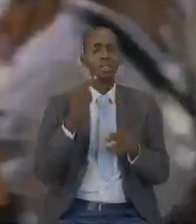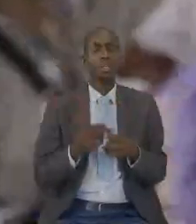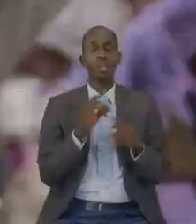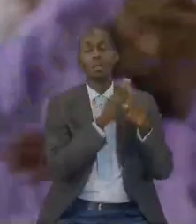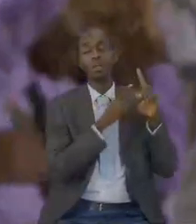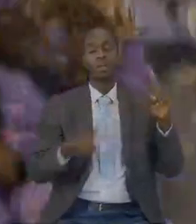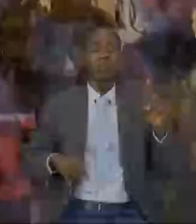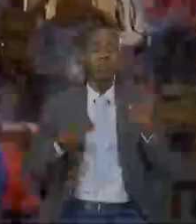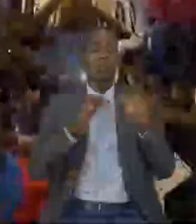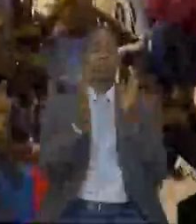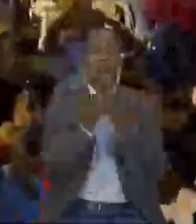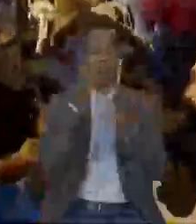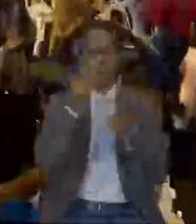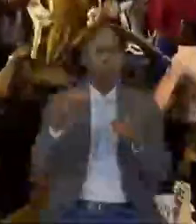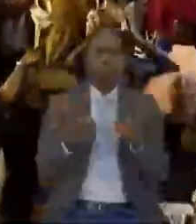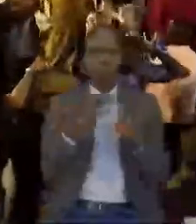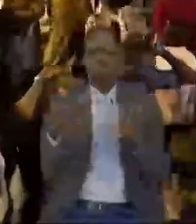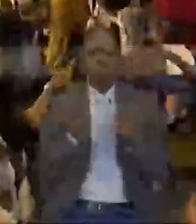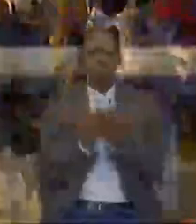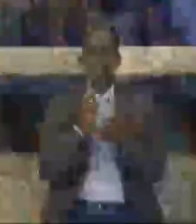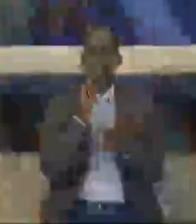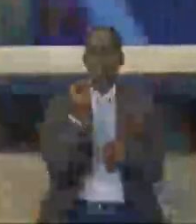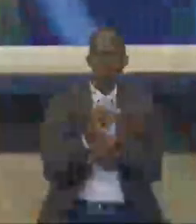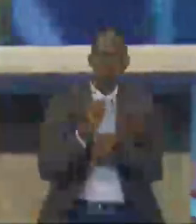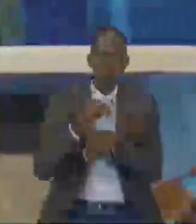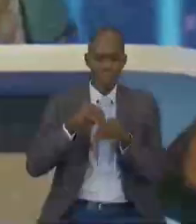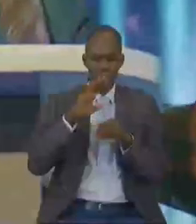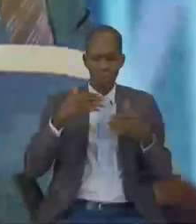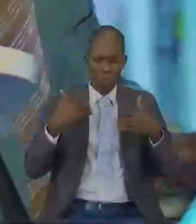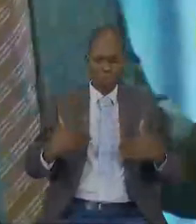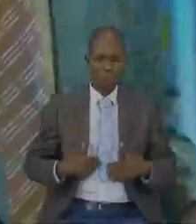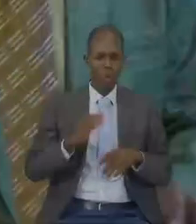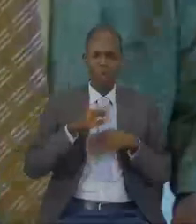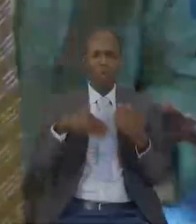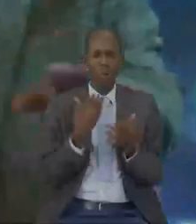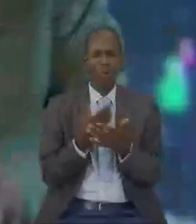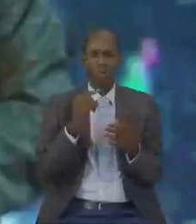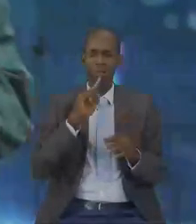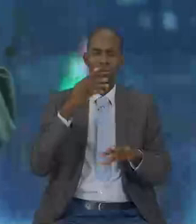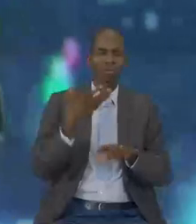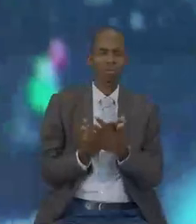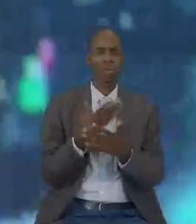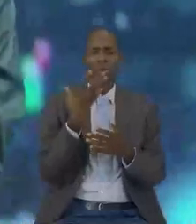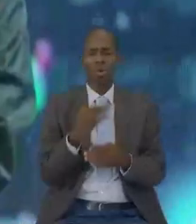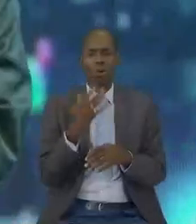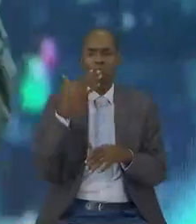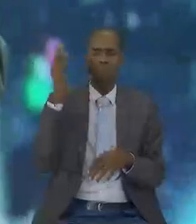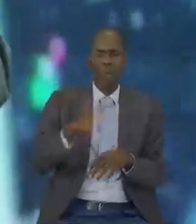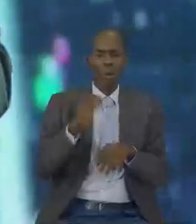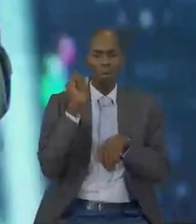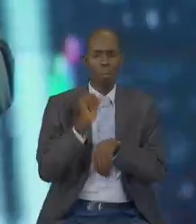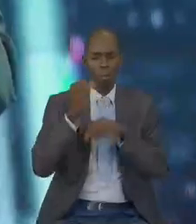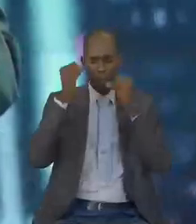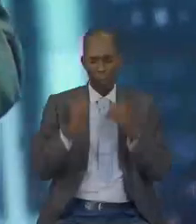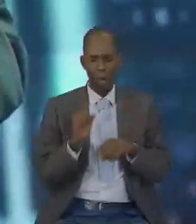nom de Jésus. Je prie pour tout ce qui agit dans le corps, tous les symptômes des puissances maléfiques